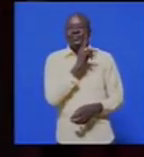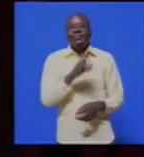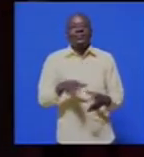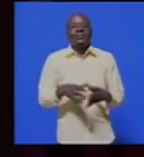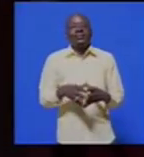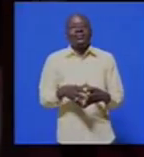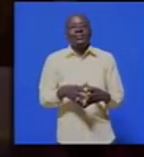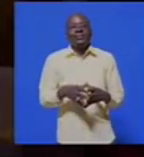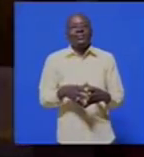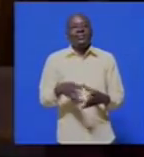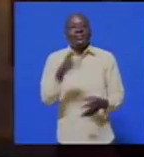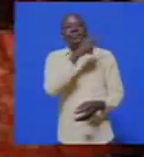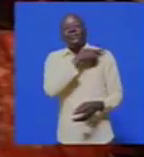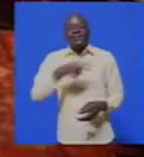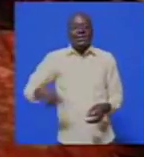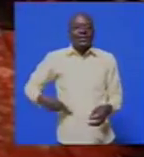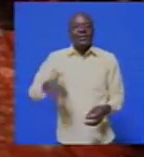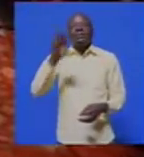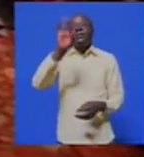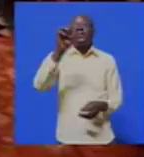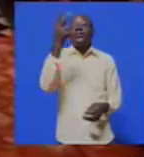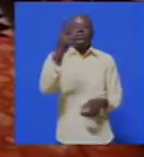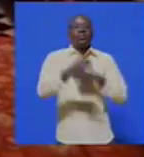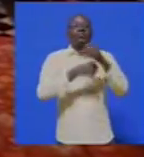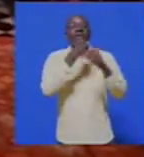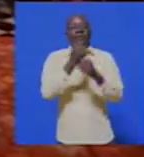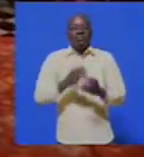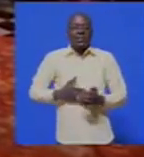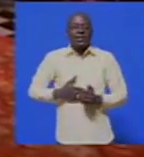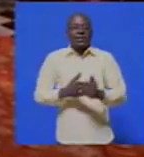La reine Elisabeth II, 92 ans, était accompagnée